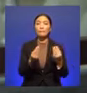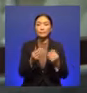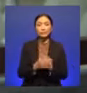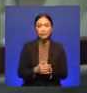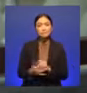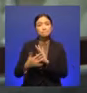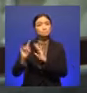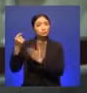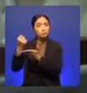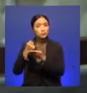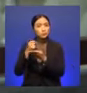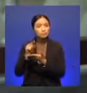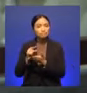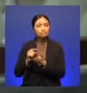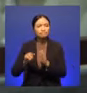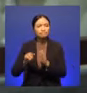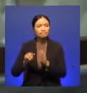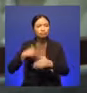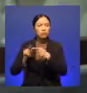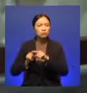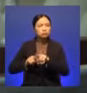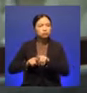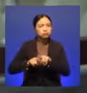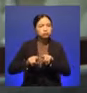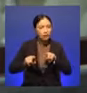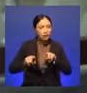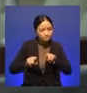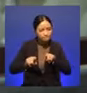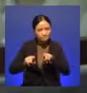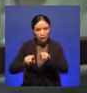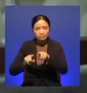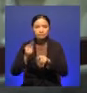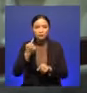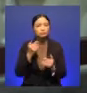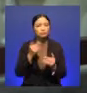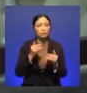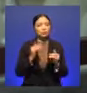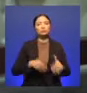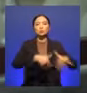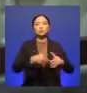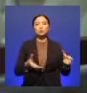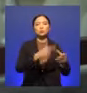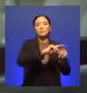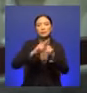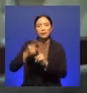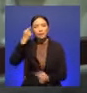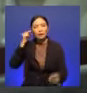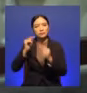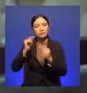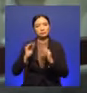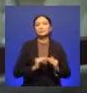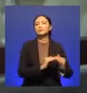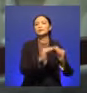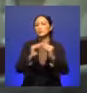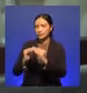ที่กำลังจะเคลื่อนไปมากขึ้นนี้เองเนี่ยนำมาสู่ความเข้าถึงเท่าเทียมมากขึ้นมากกว่าจะทางช่องว่